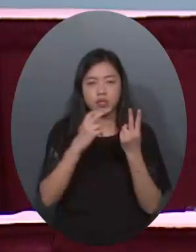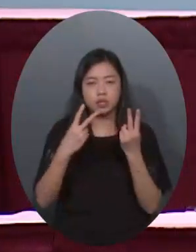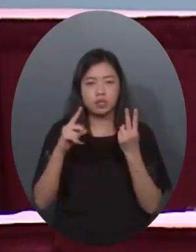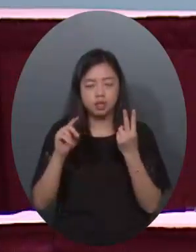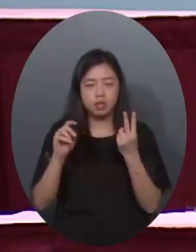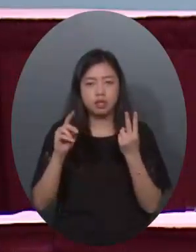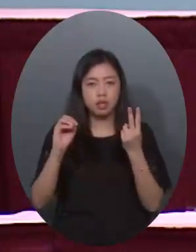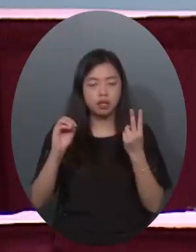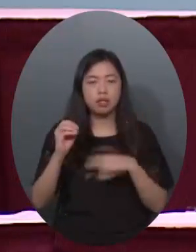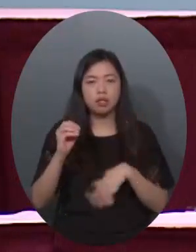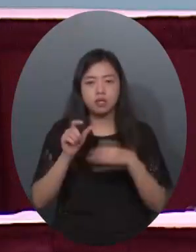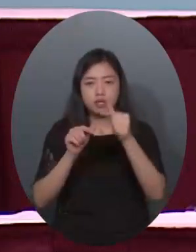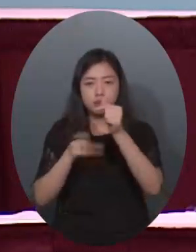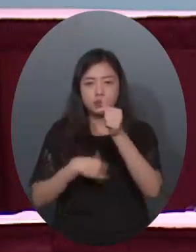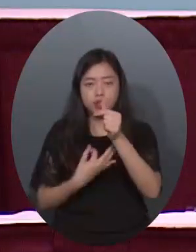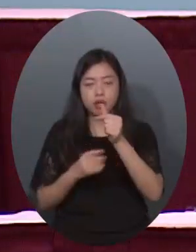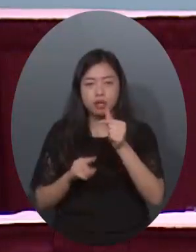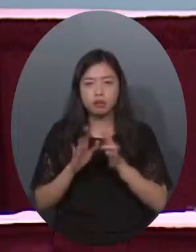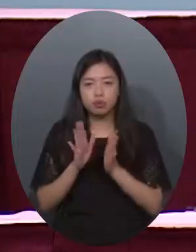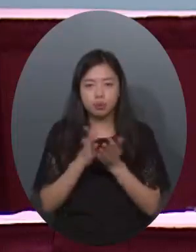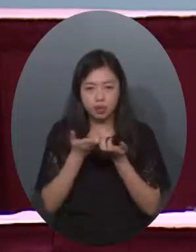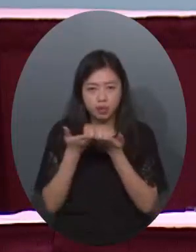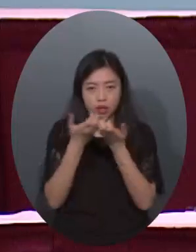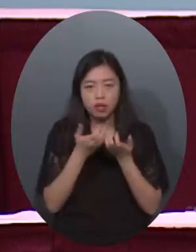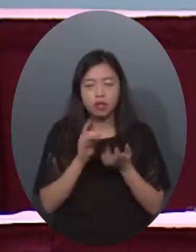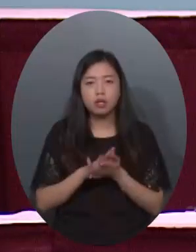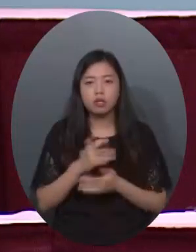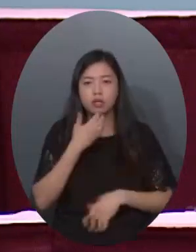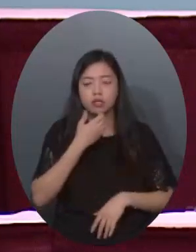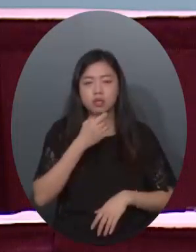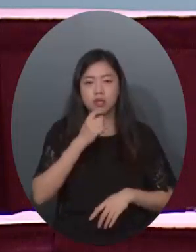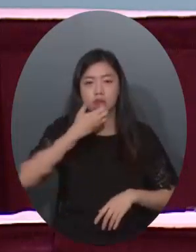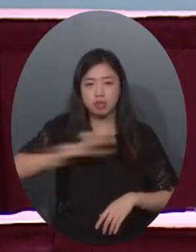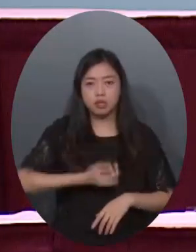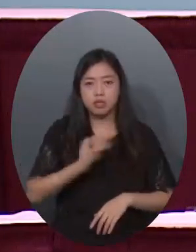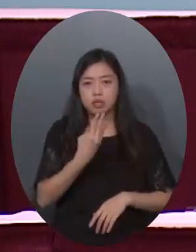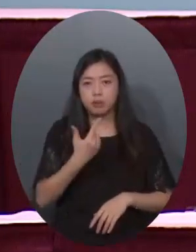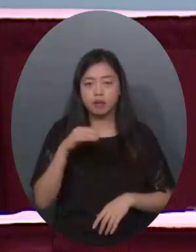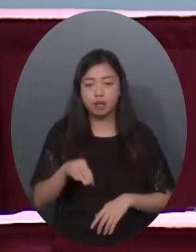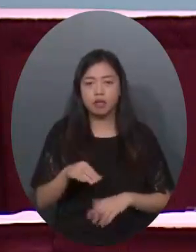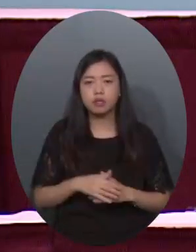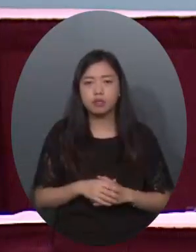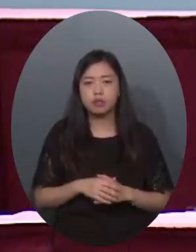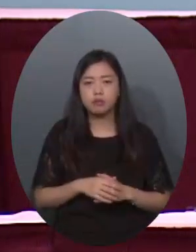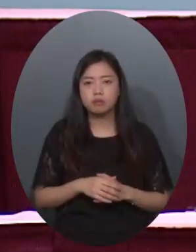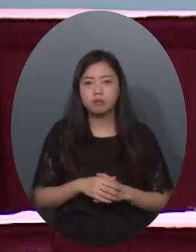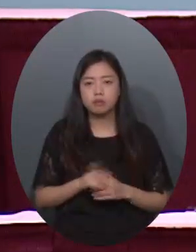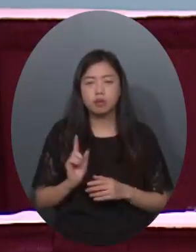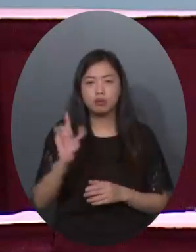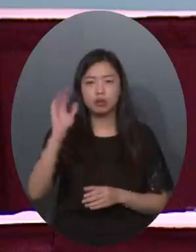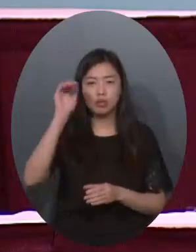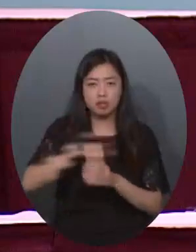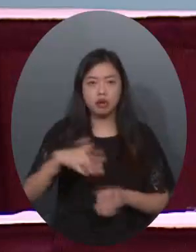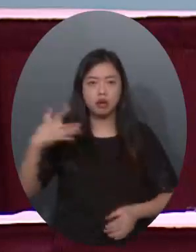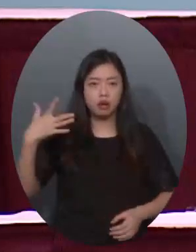度股東應佔淨虧損為48億港元，是港鐵自上市以來首